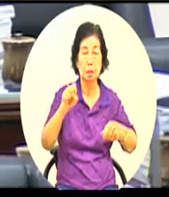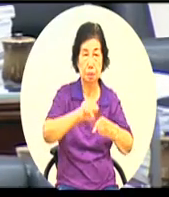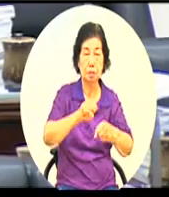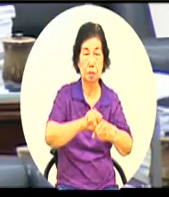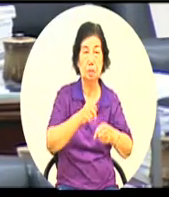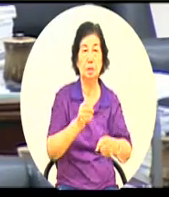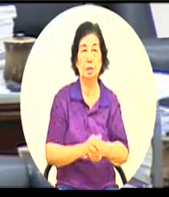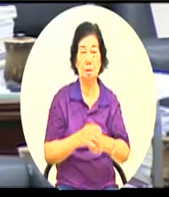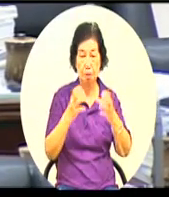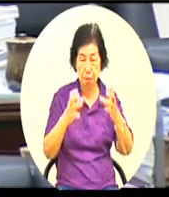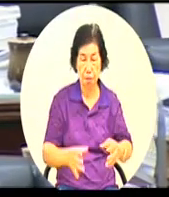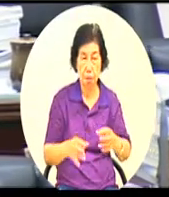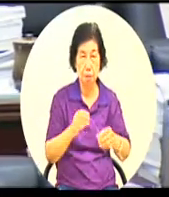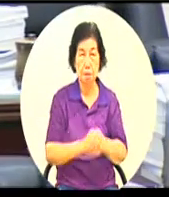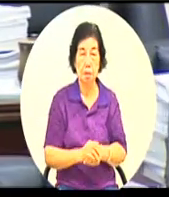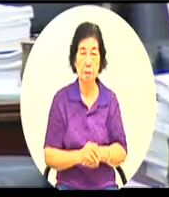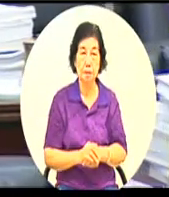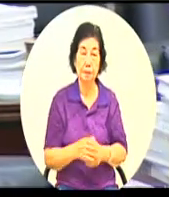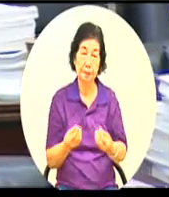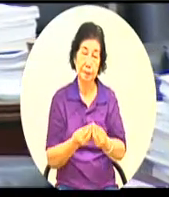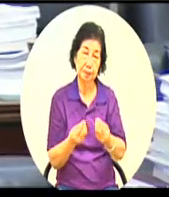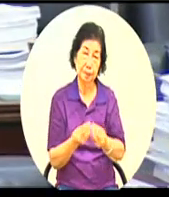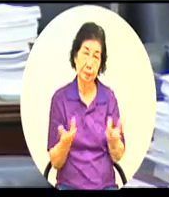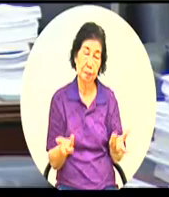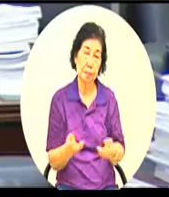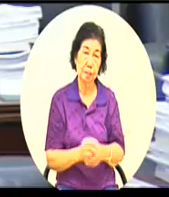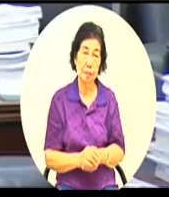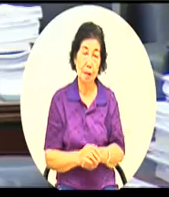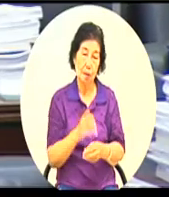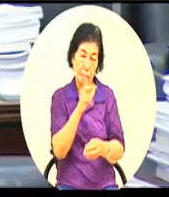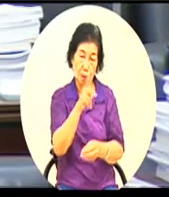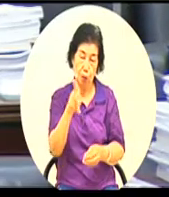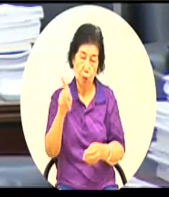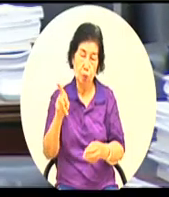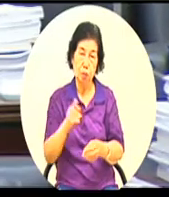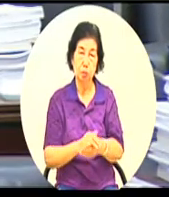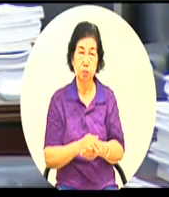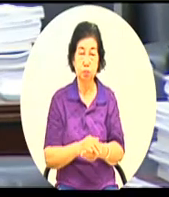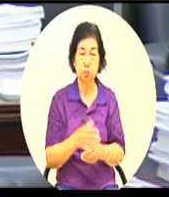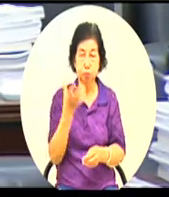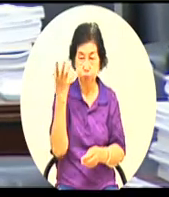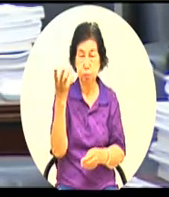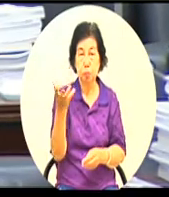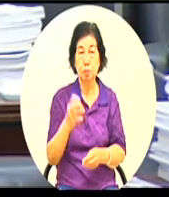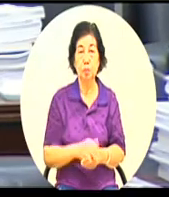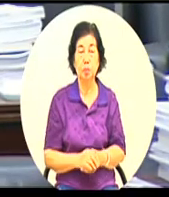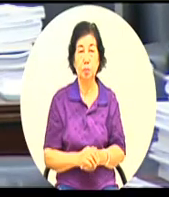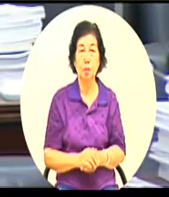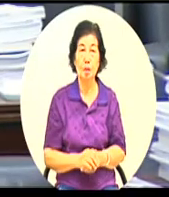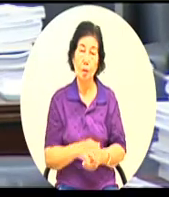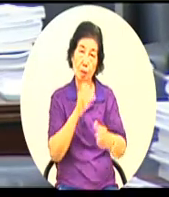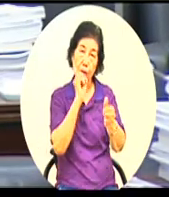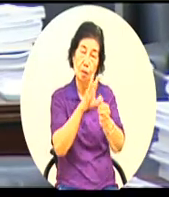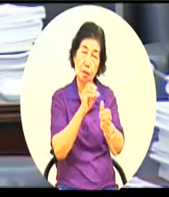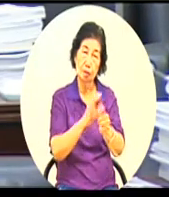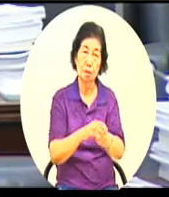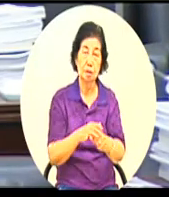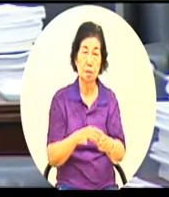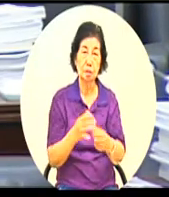啊，这你看要安怎？啊，负债愈来愈重。啊，甲你讲，用一点无人治